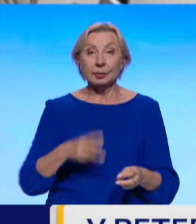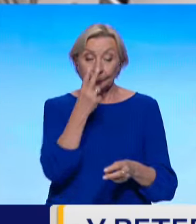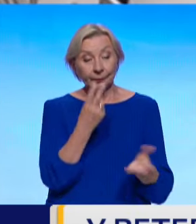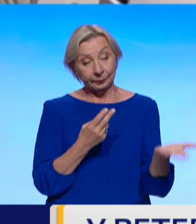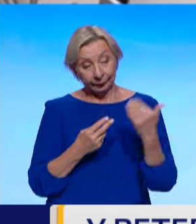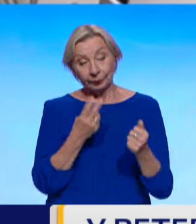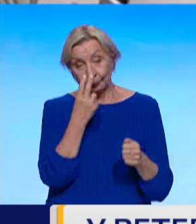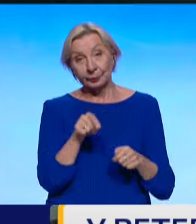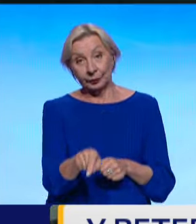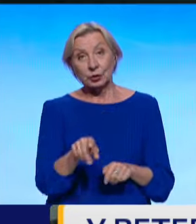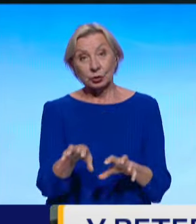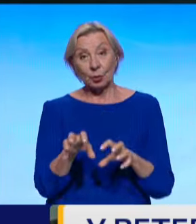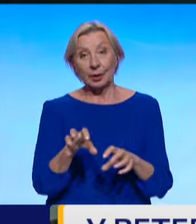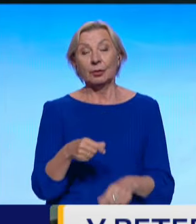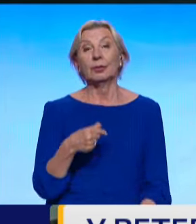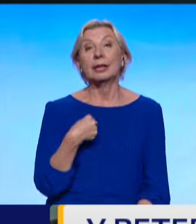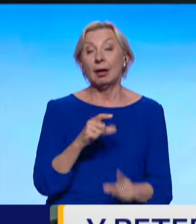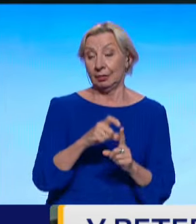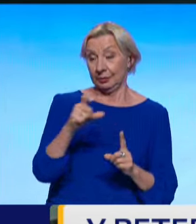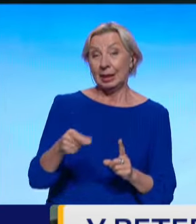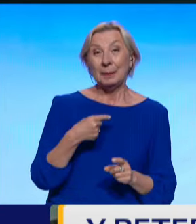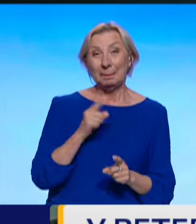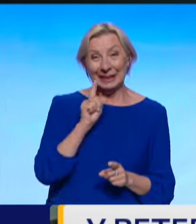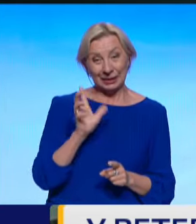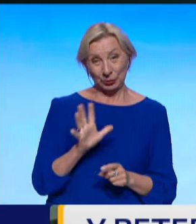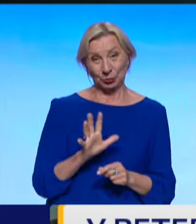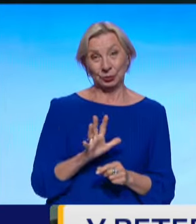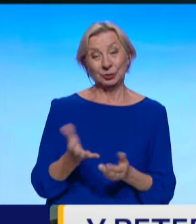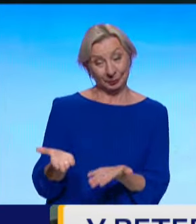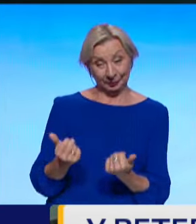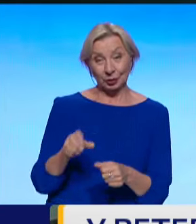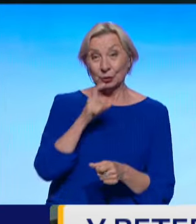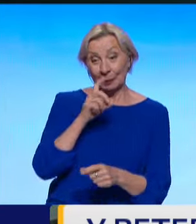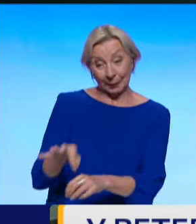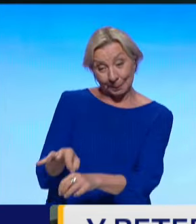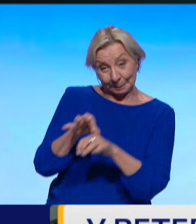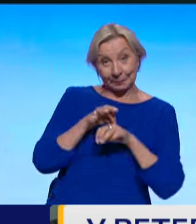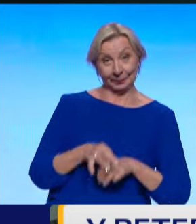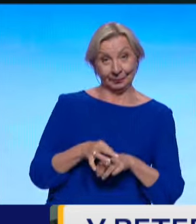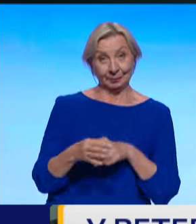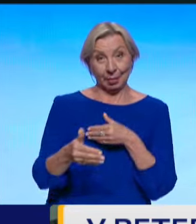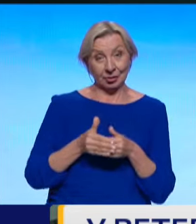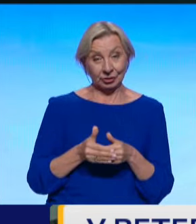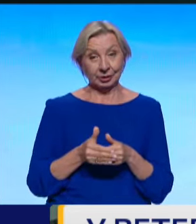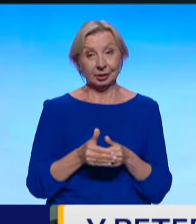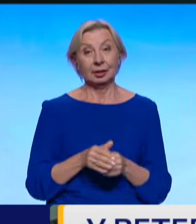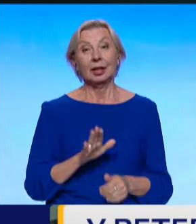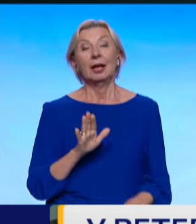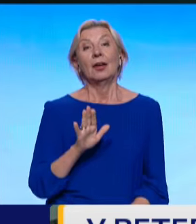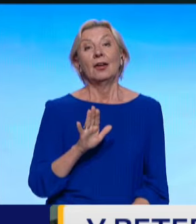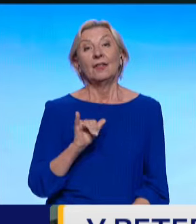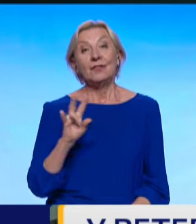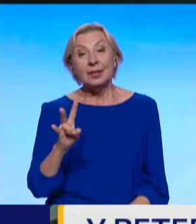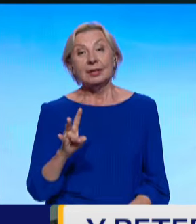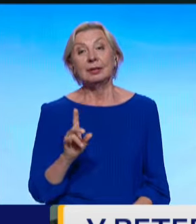смотрите. Я кажу, мені не зручно, можете посунути до мене собачку, будь ласка? Він наче